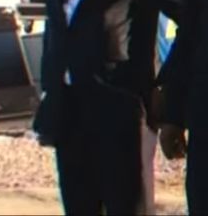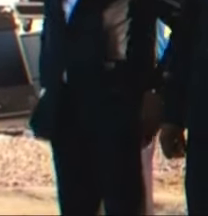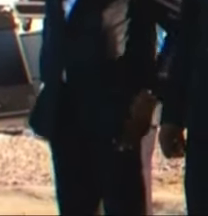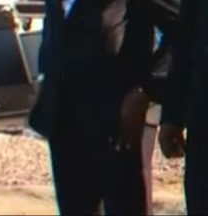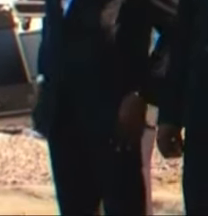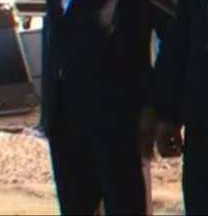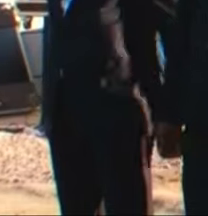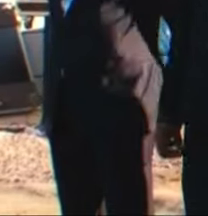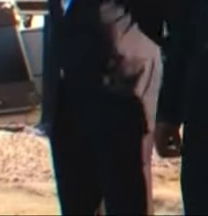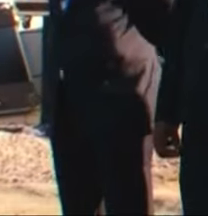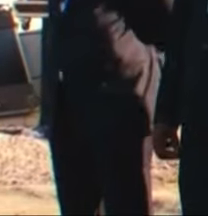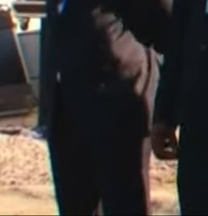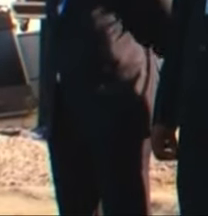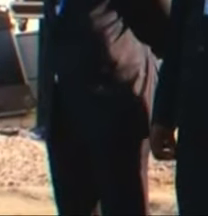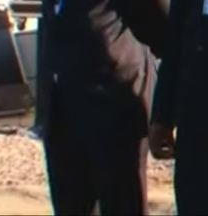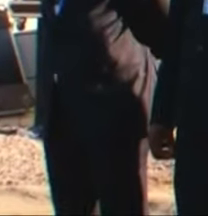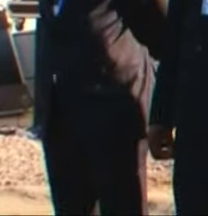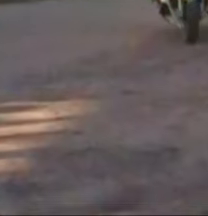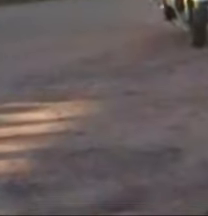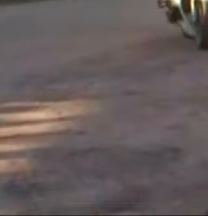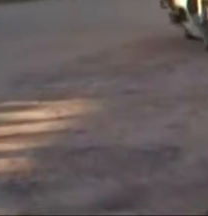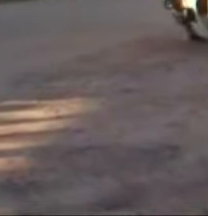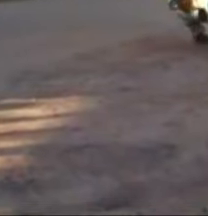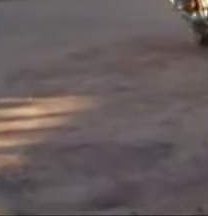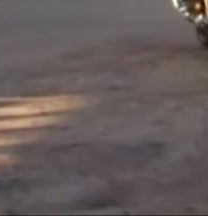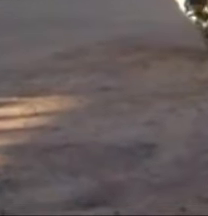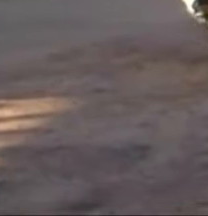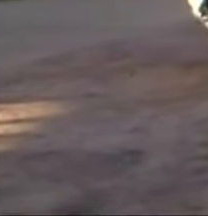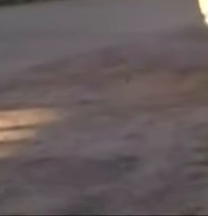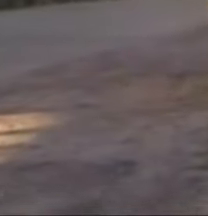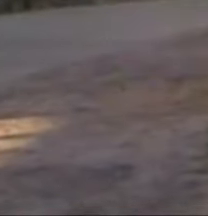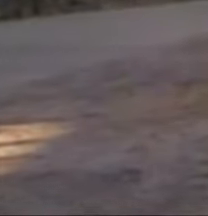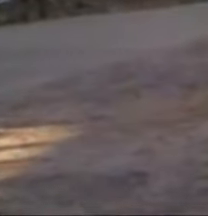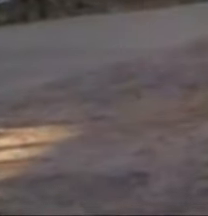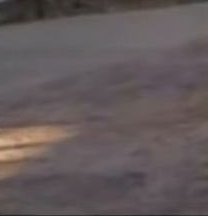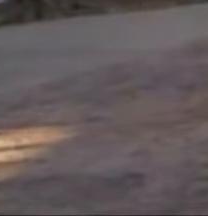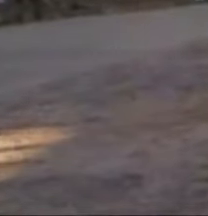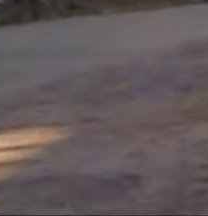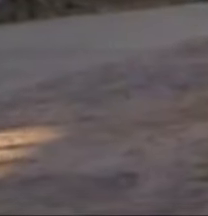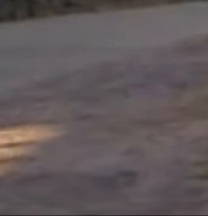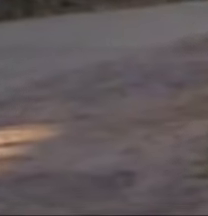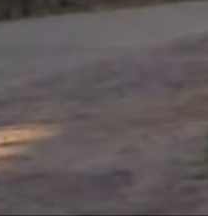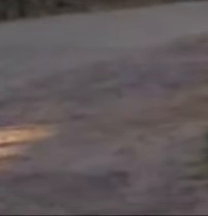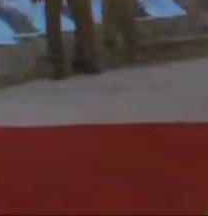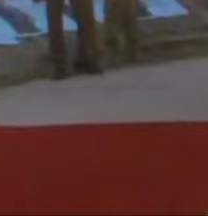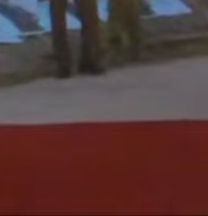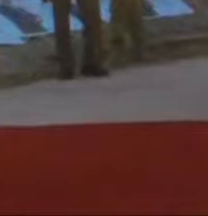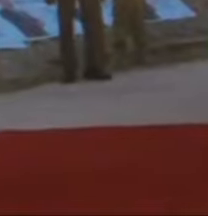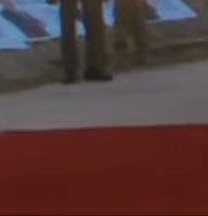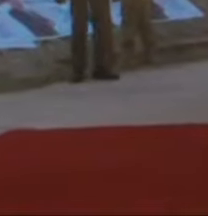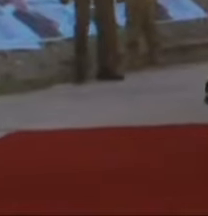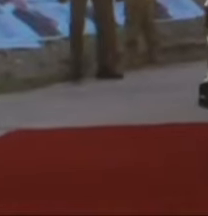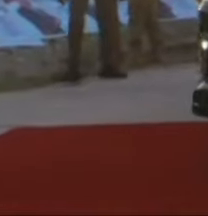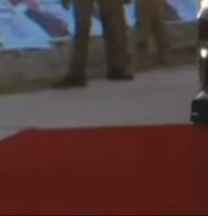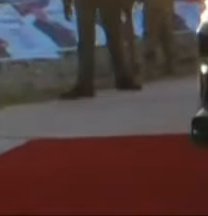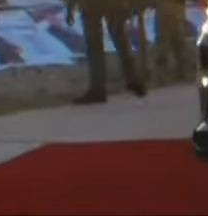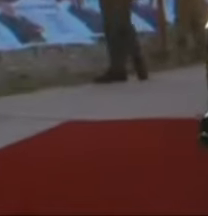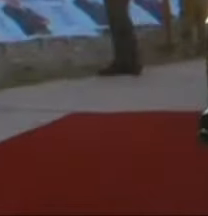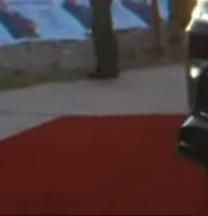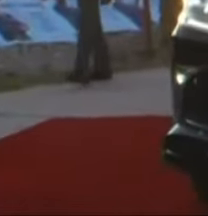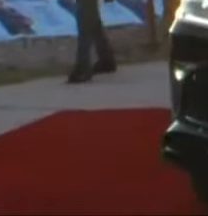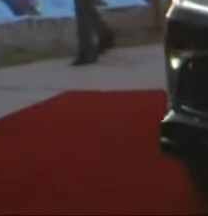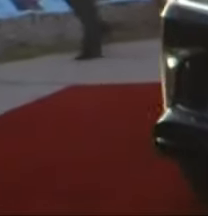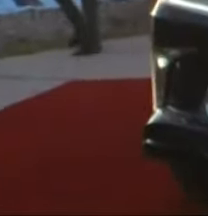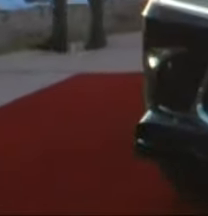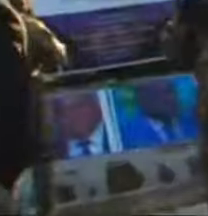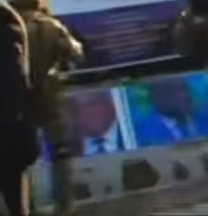Kinshasa-Brazzaville. Après 2 ans et 4 mois de travaux, ce premier réseau de distribution automatisé en RDC est opérationnel. Et